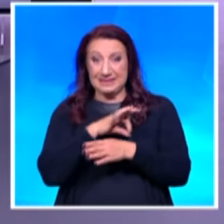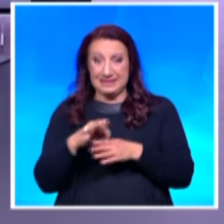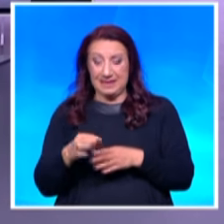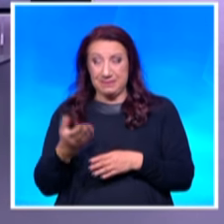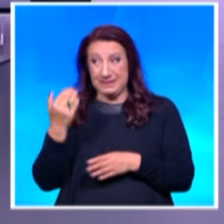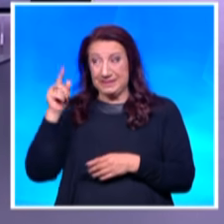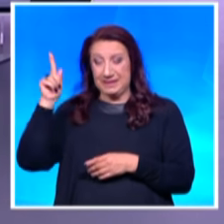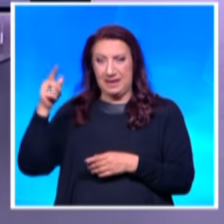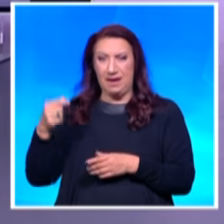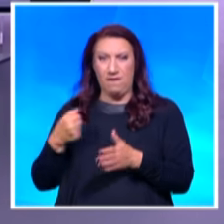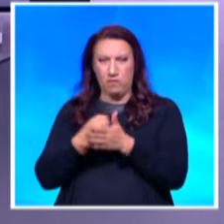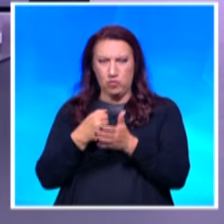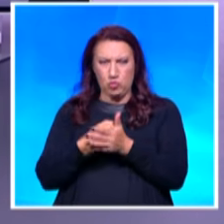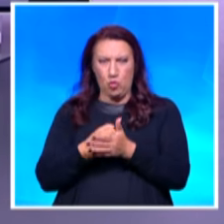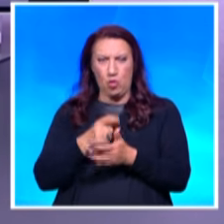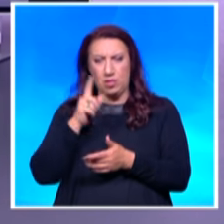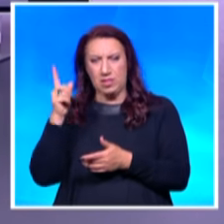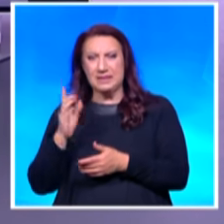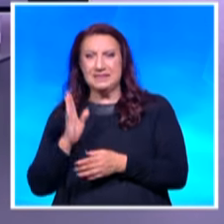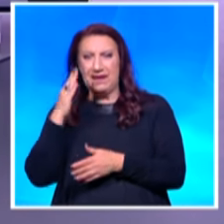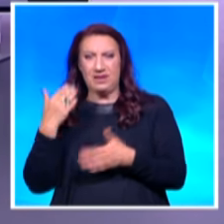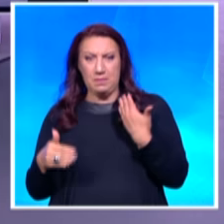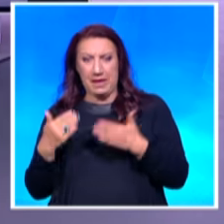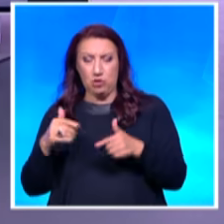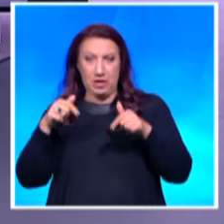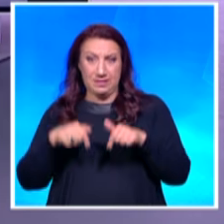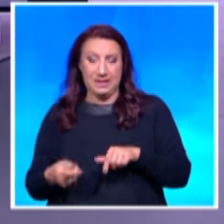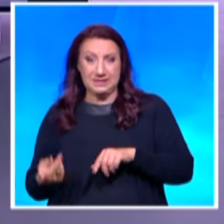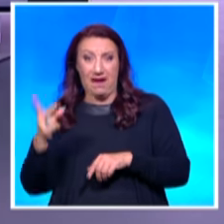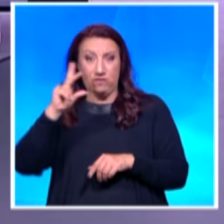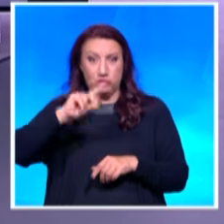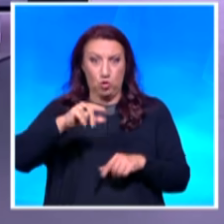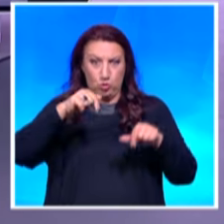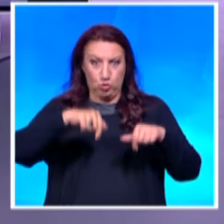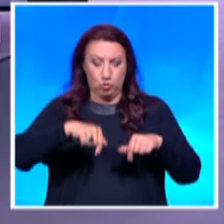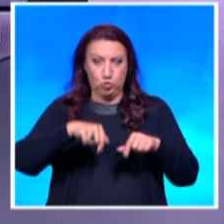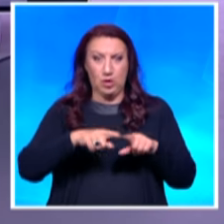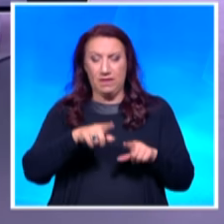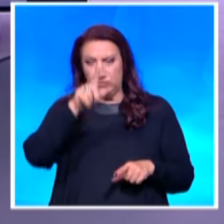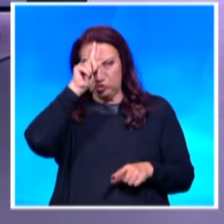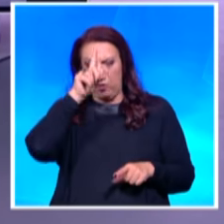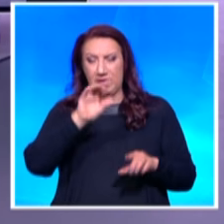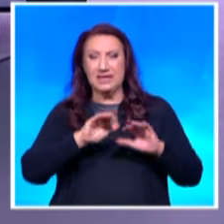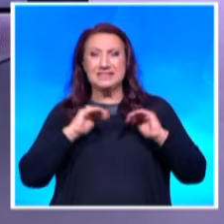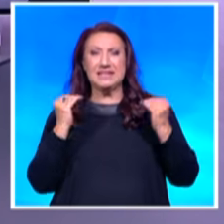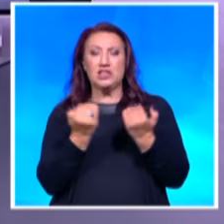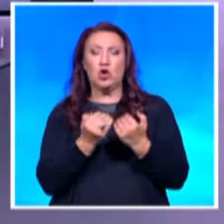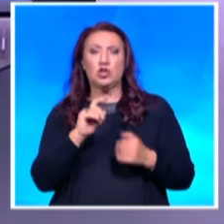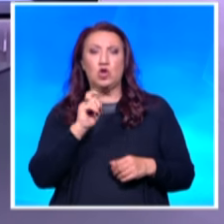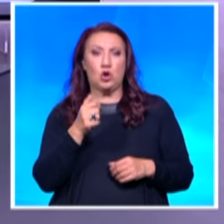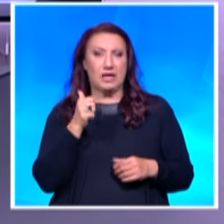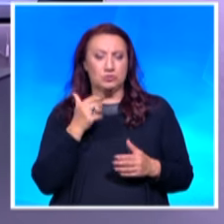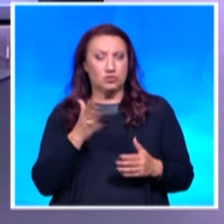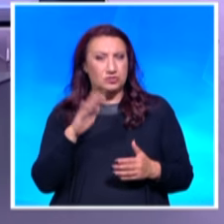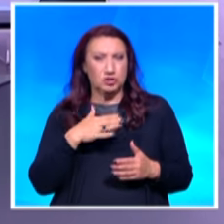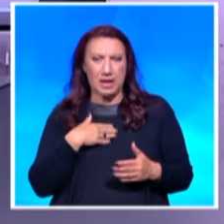сблъсъци, Левски приема Шкупи в матч-реванш от Лигата на конференциите на стадион Георги Аспарухов. Очаквали са напрежение и този път.